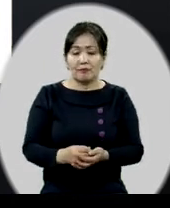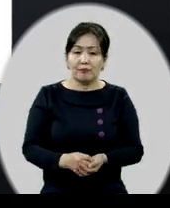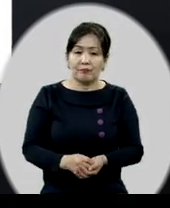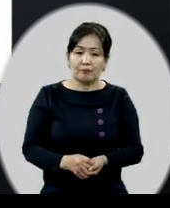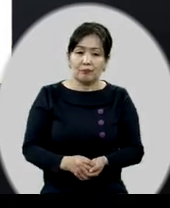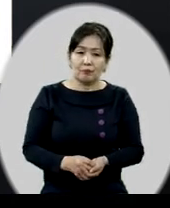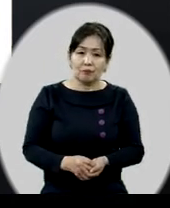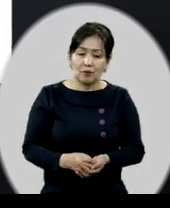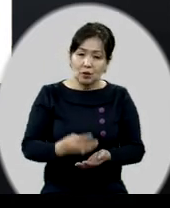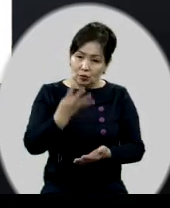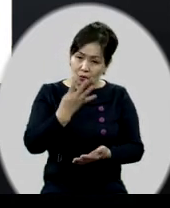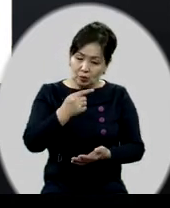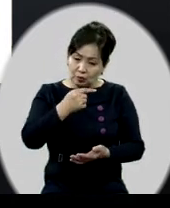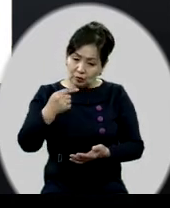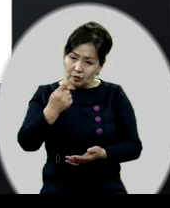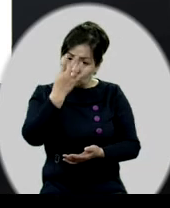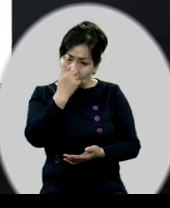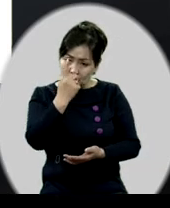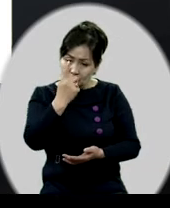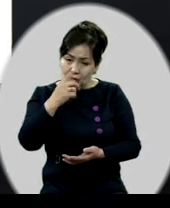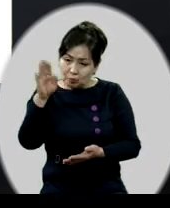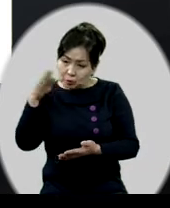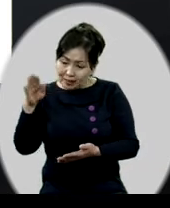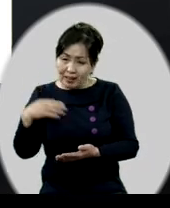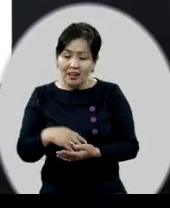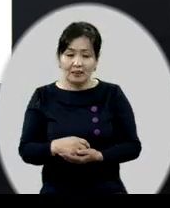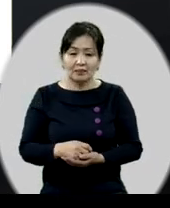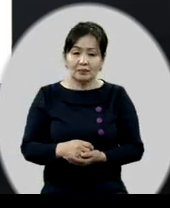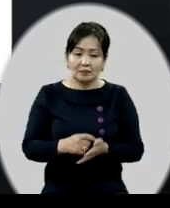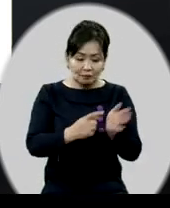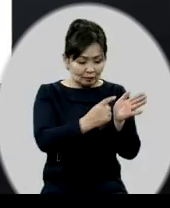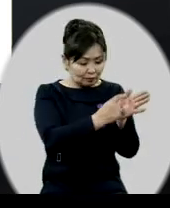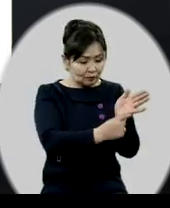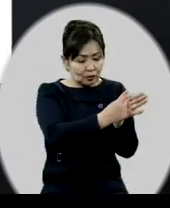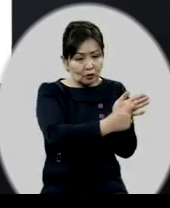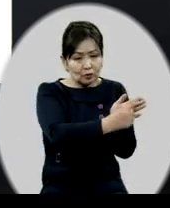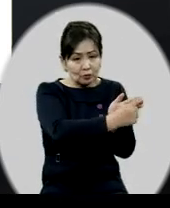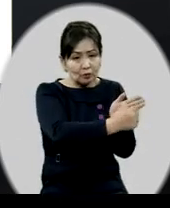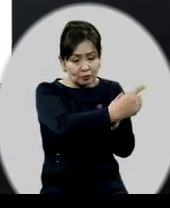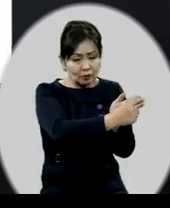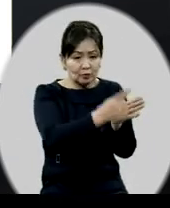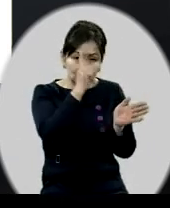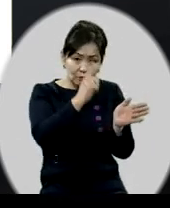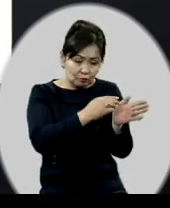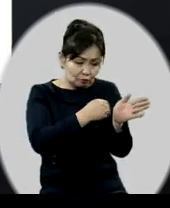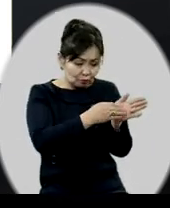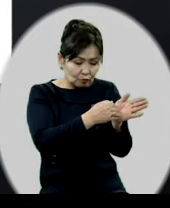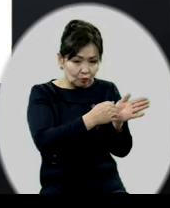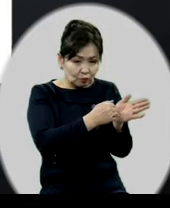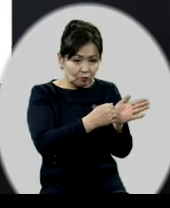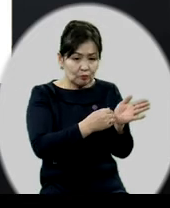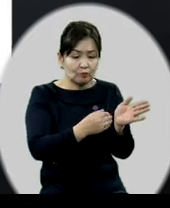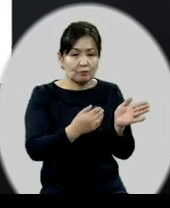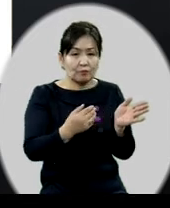Түүнийхээ 4-1 хэсгийн будаарай. Зураслан тэмдэглэсэн ч болно. Багш нь